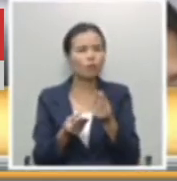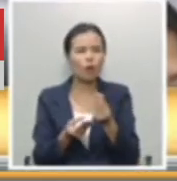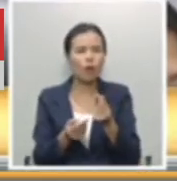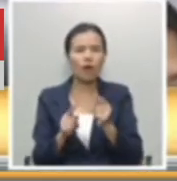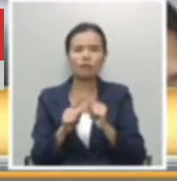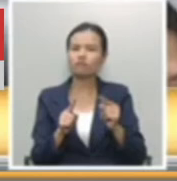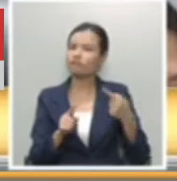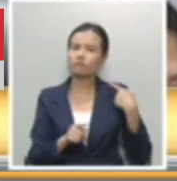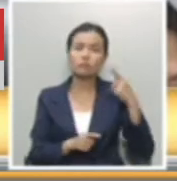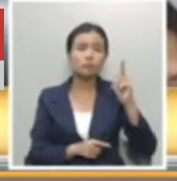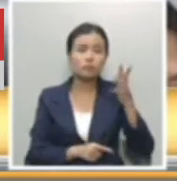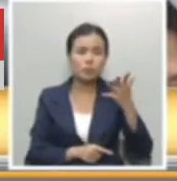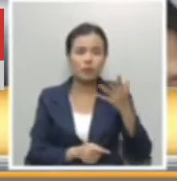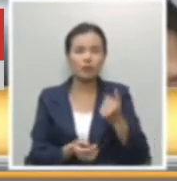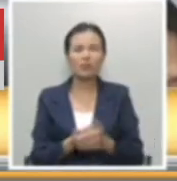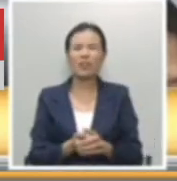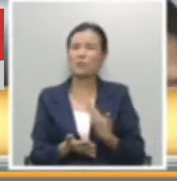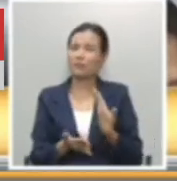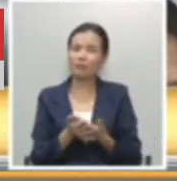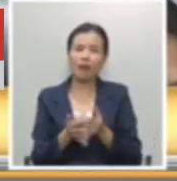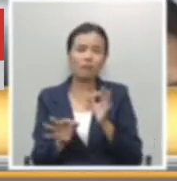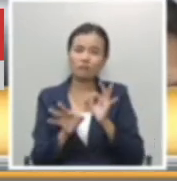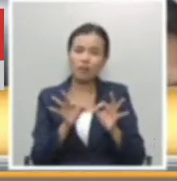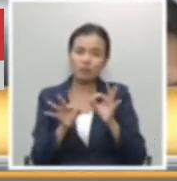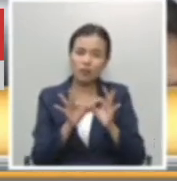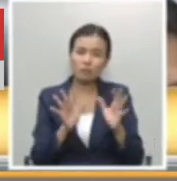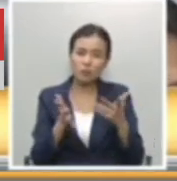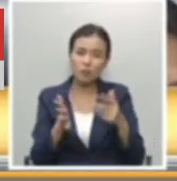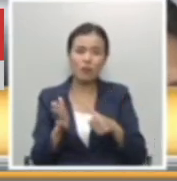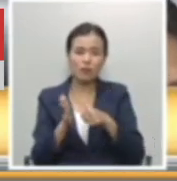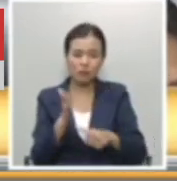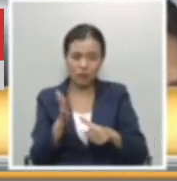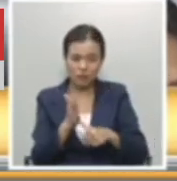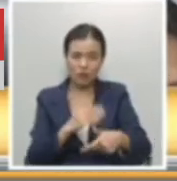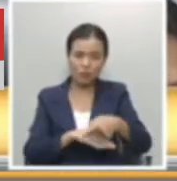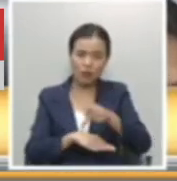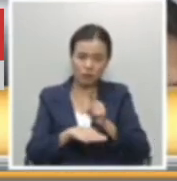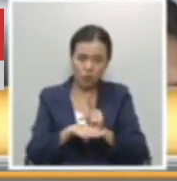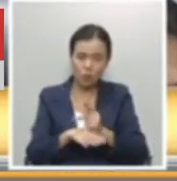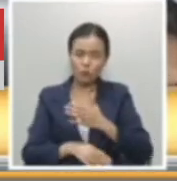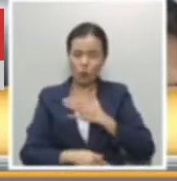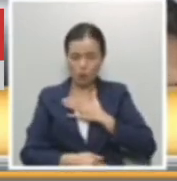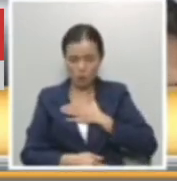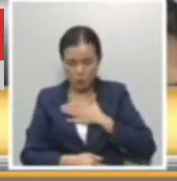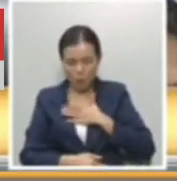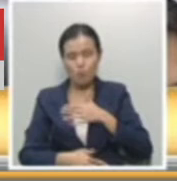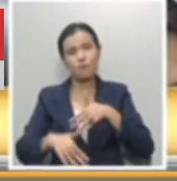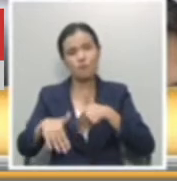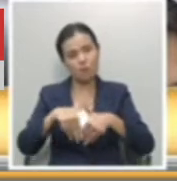ครับมีแต่จะเปลืองเงินภาษีของท่านประธานของผมและก็ของพี่น้องประชาชน